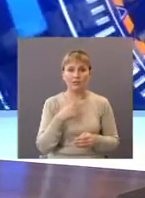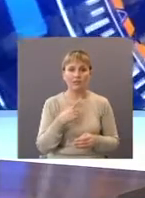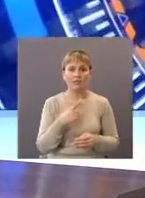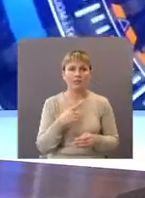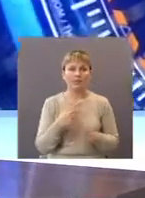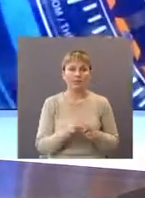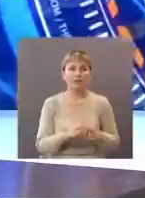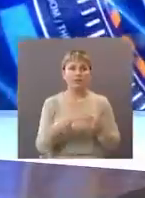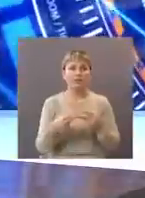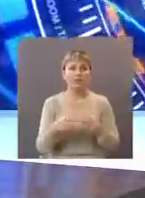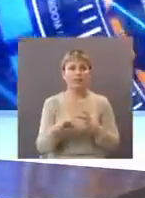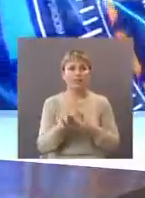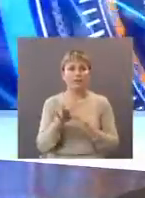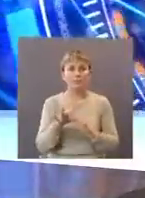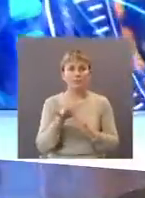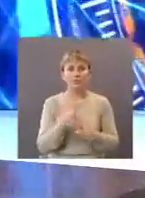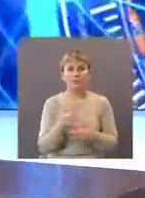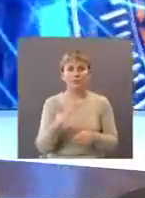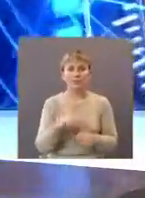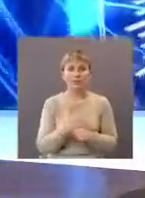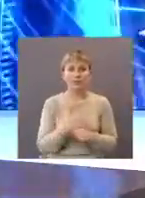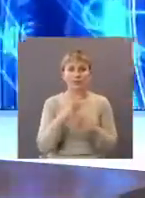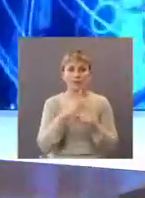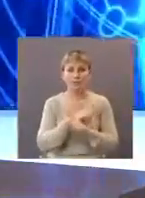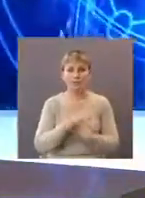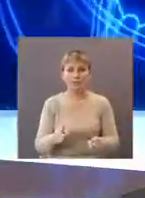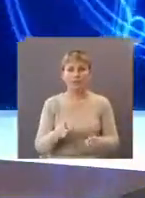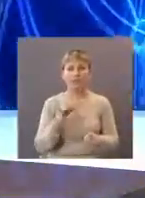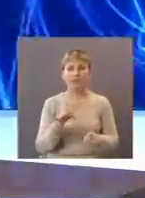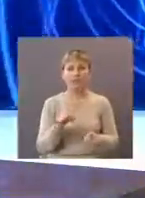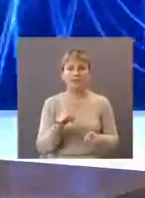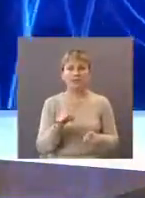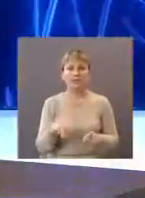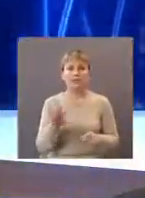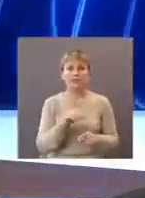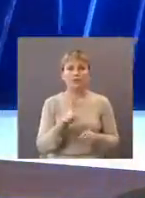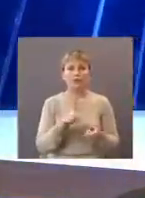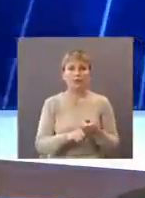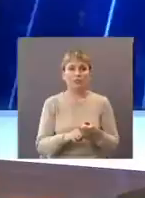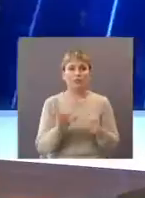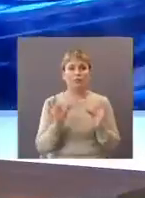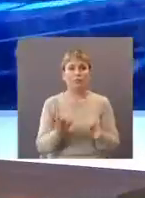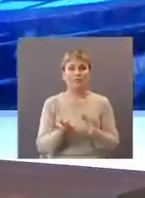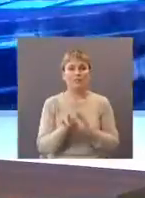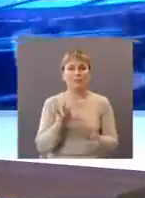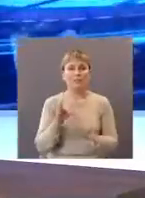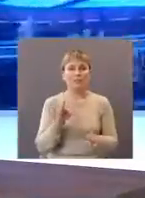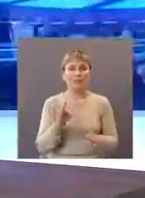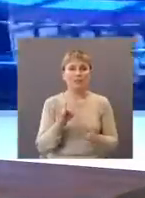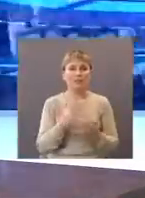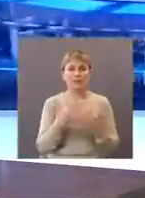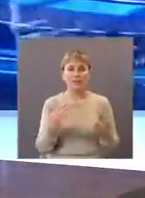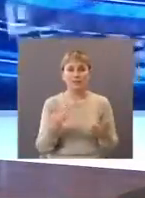алкоголю рознь. Тут с выбором и количеством главное не ошибиться. Так вот, все, что касается правильного выбора и хитрых